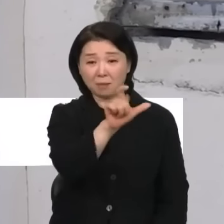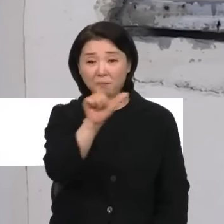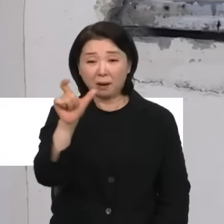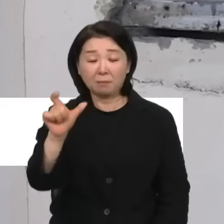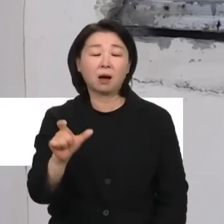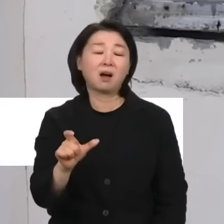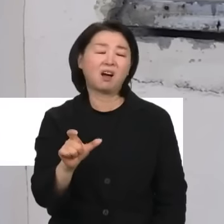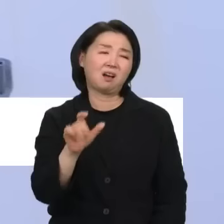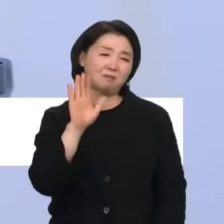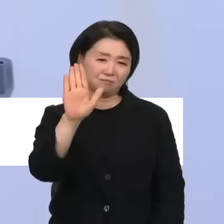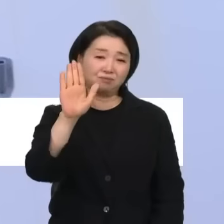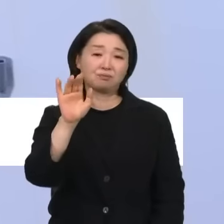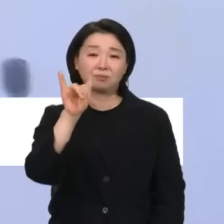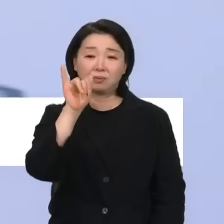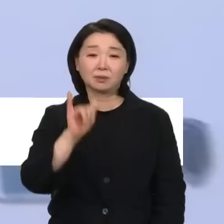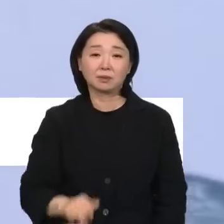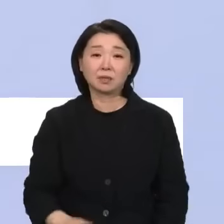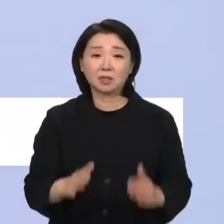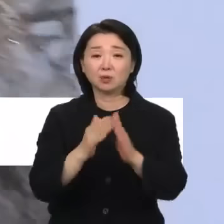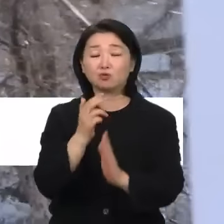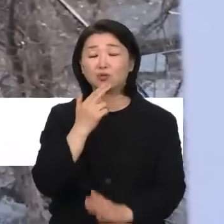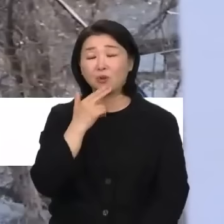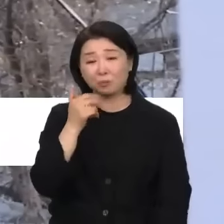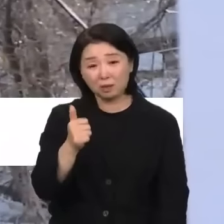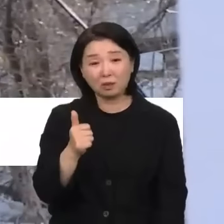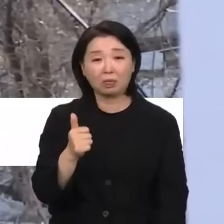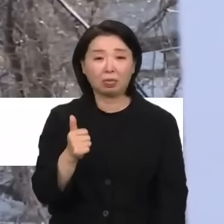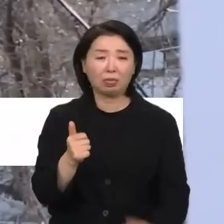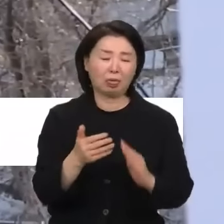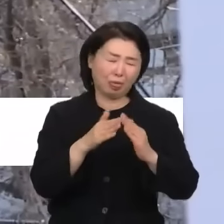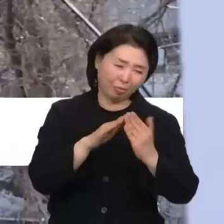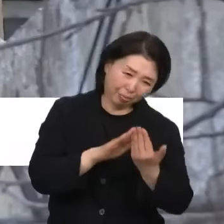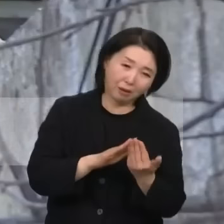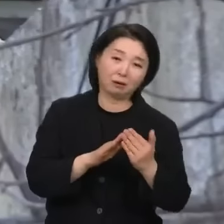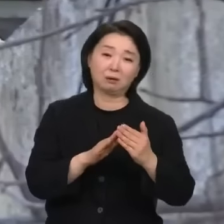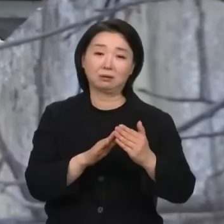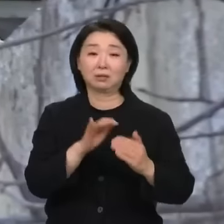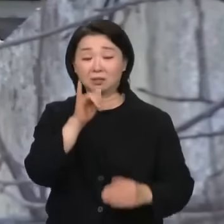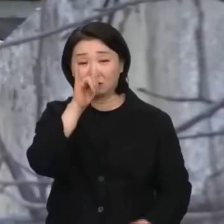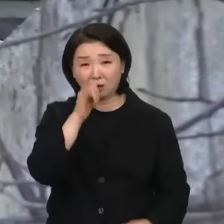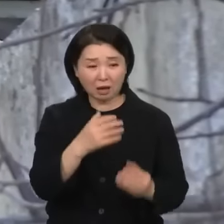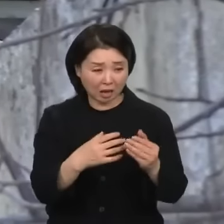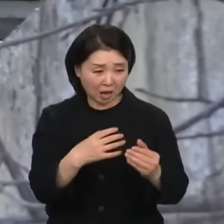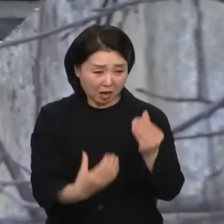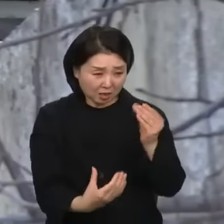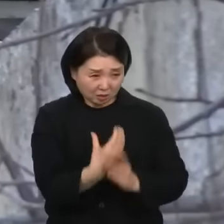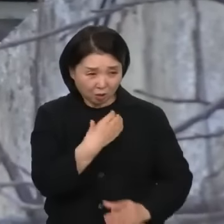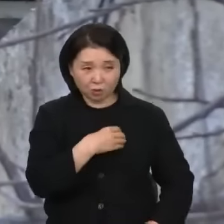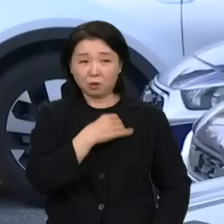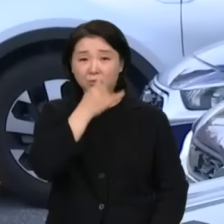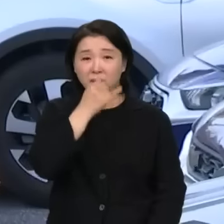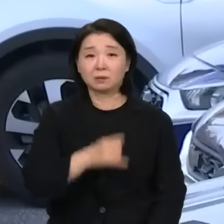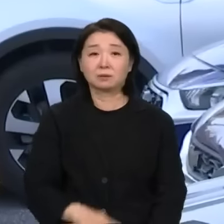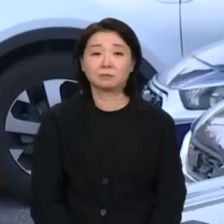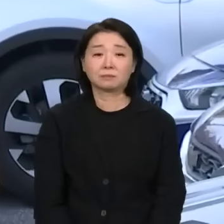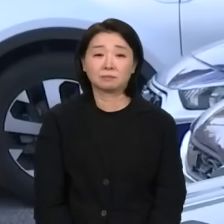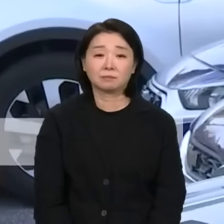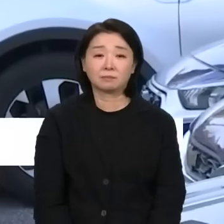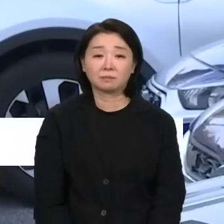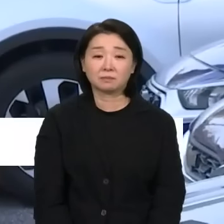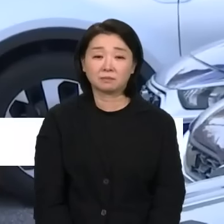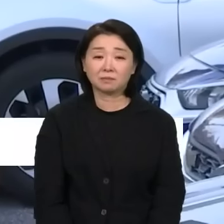대문에 붙었습니다. 주인 없는 건물은 망가지고 흘러내립니다. 사고 위험이 도사리입니다. 얼마